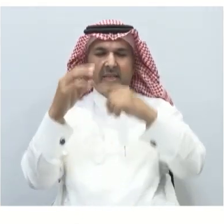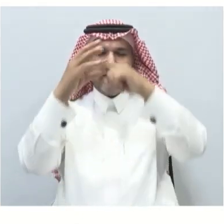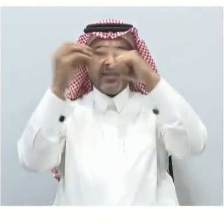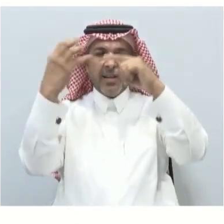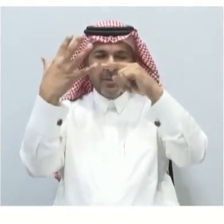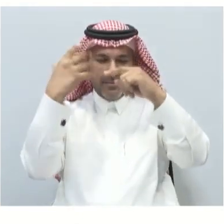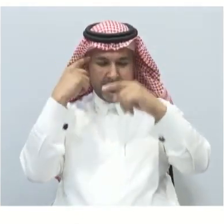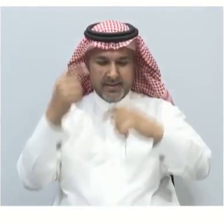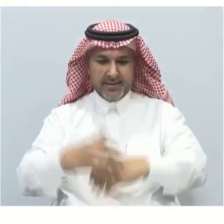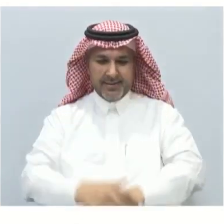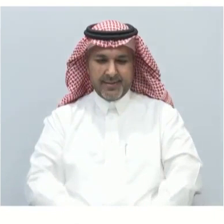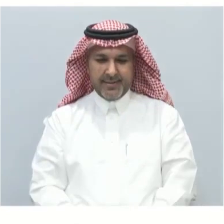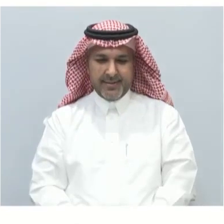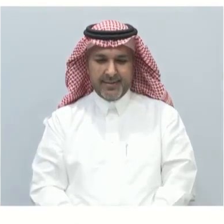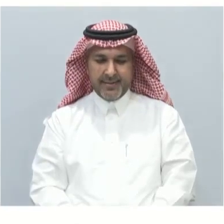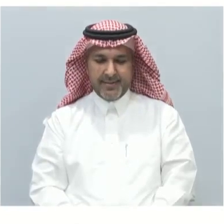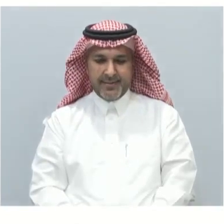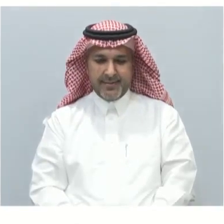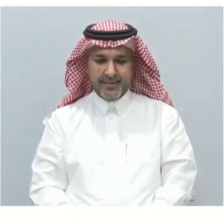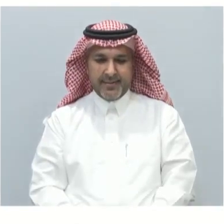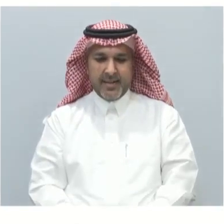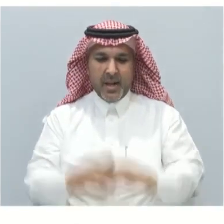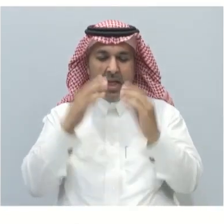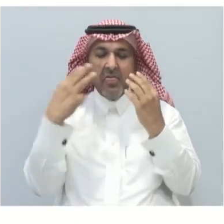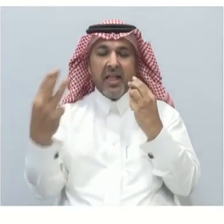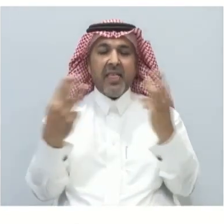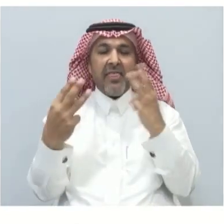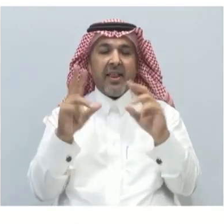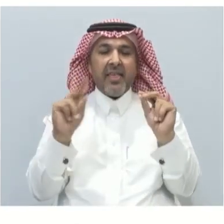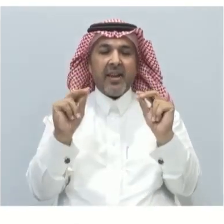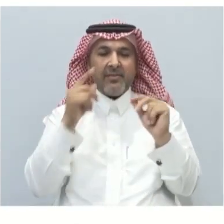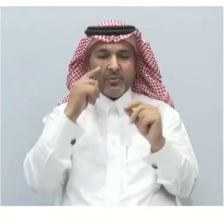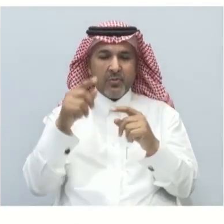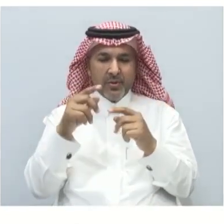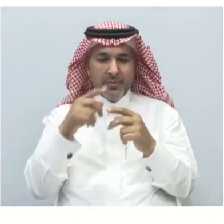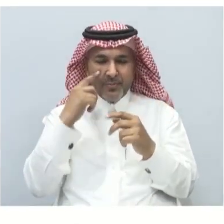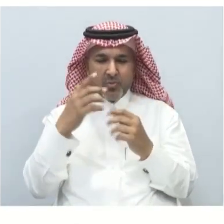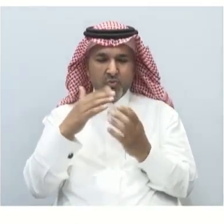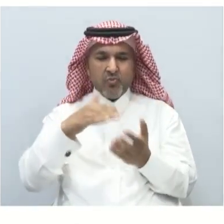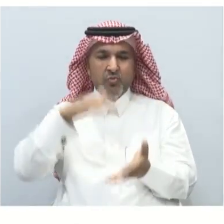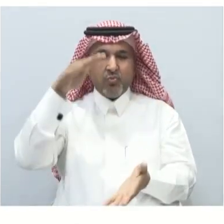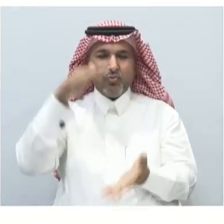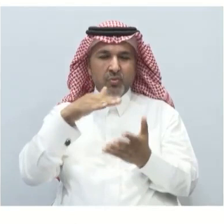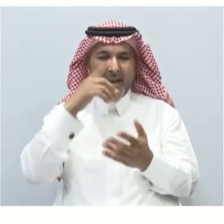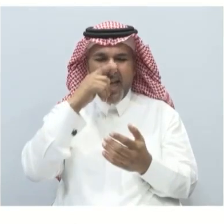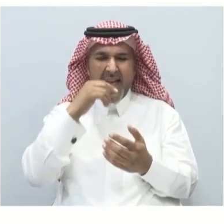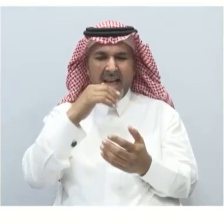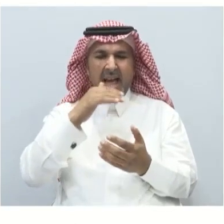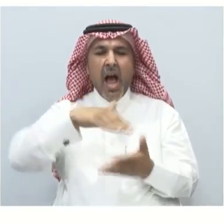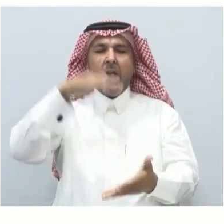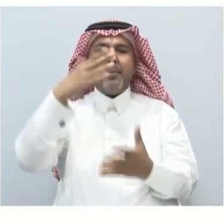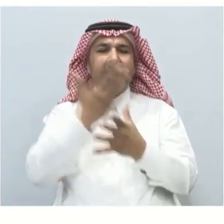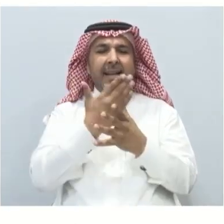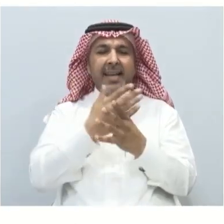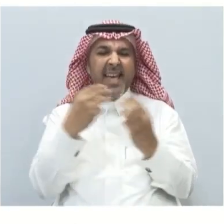خ بهذا الشكل لاحظ ان الاساس الان تشابه والداله داله ايش داله نمو لا لاظ ان الاساس